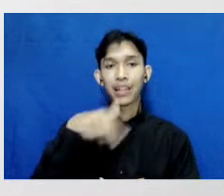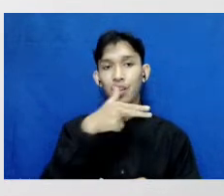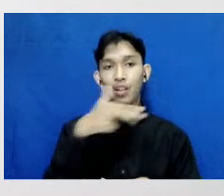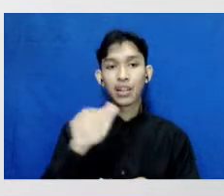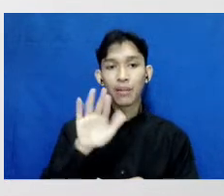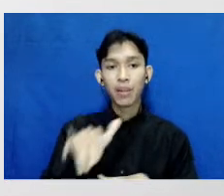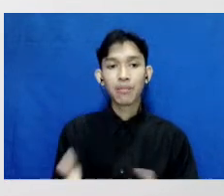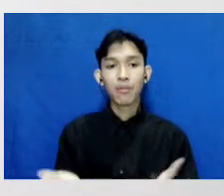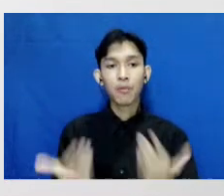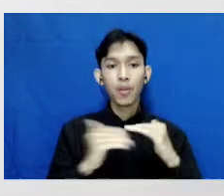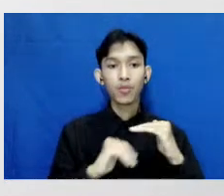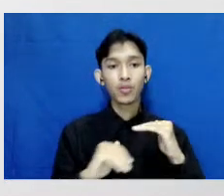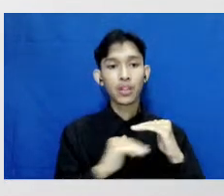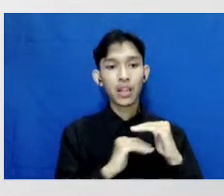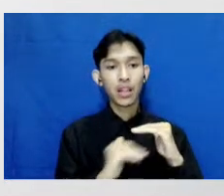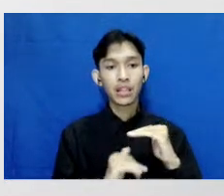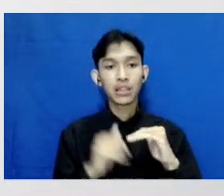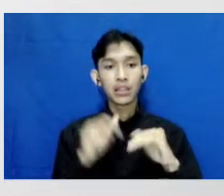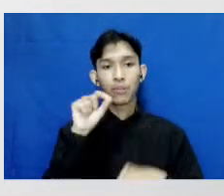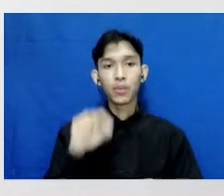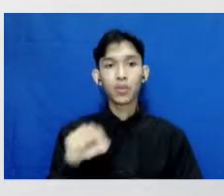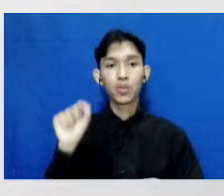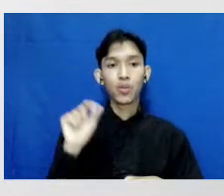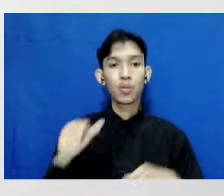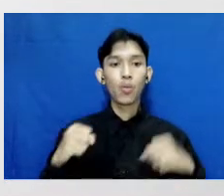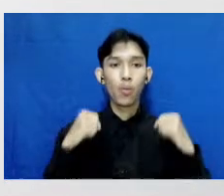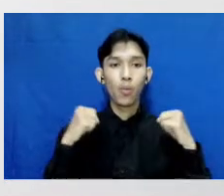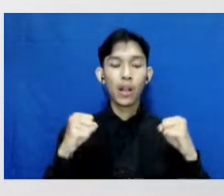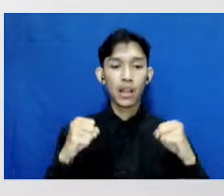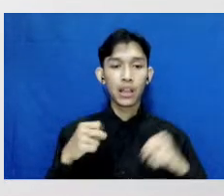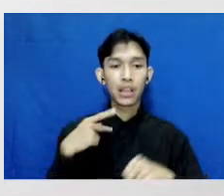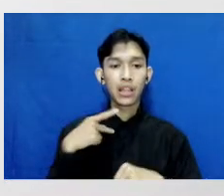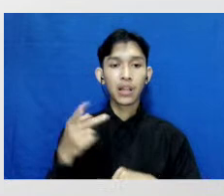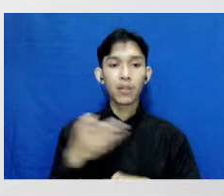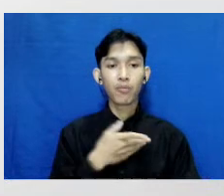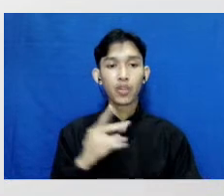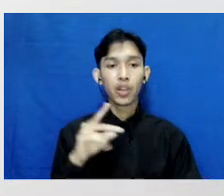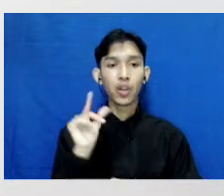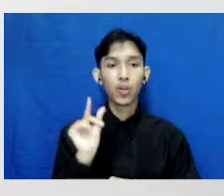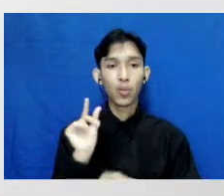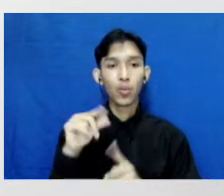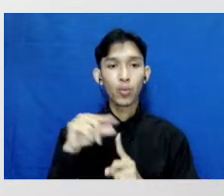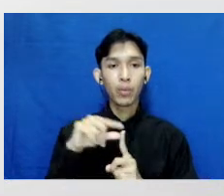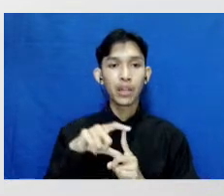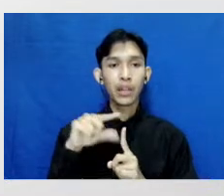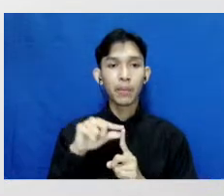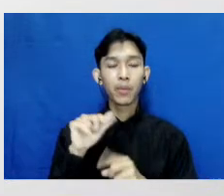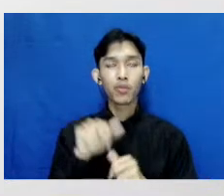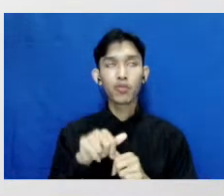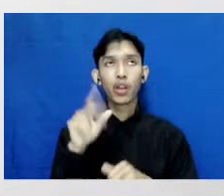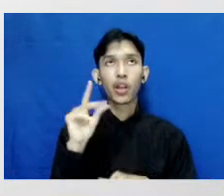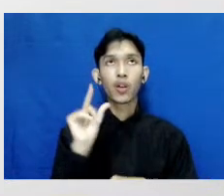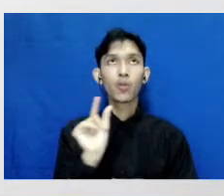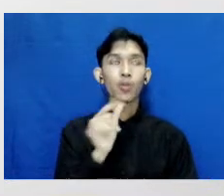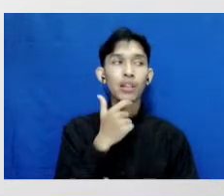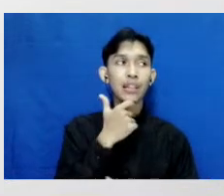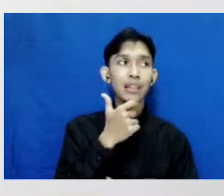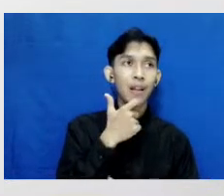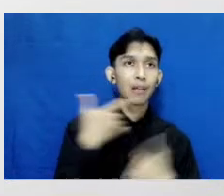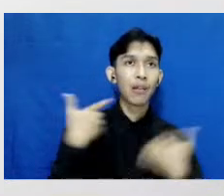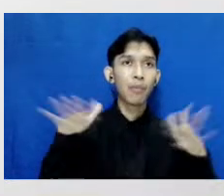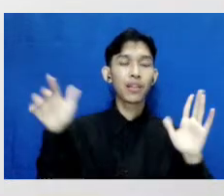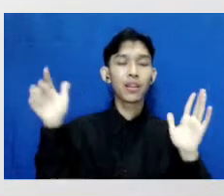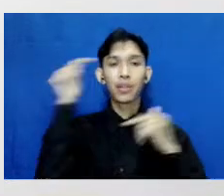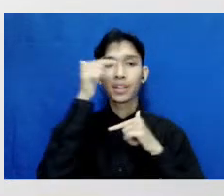membangun pondasi yang benar, yang kuat. Kita memiliki RUU PDP dan mungkin nanti RUU terkait kebebasan